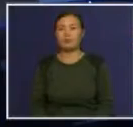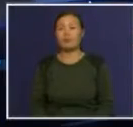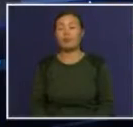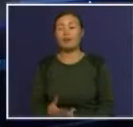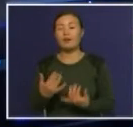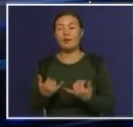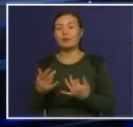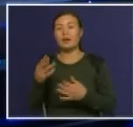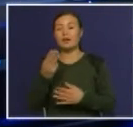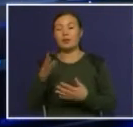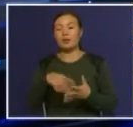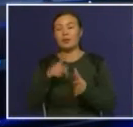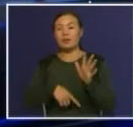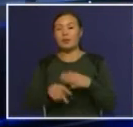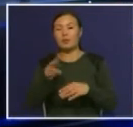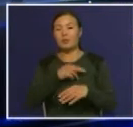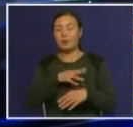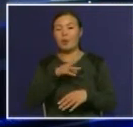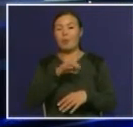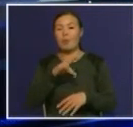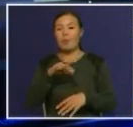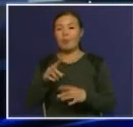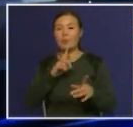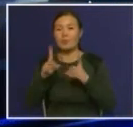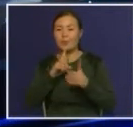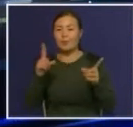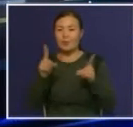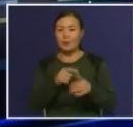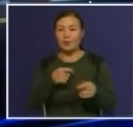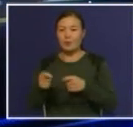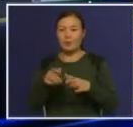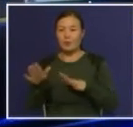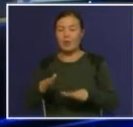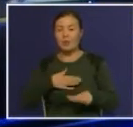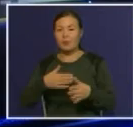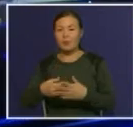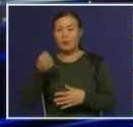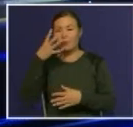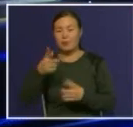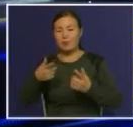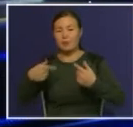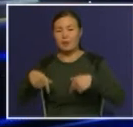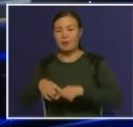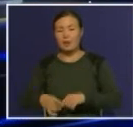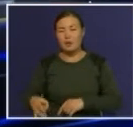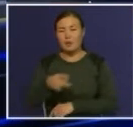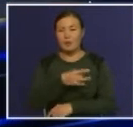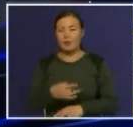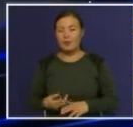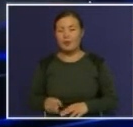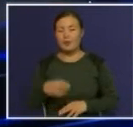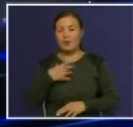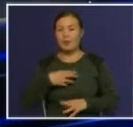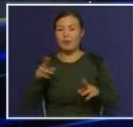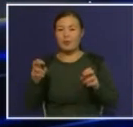Ну а сегодня в Актау начал работу двухдневный ежеквартальный практический семинар-встреча для руководителей актива этнокультурных объединений регионов. Основная